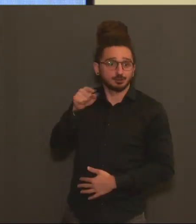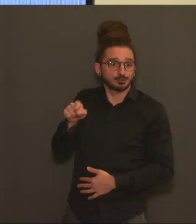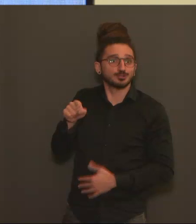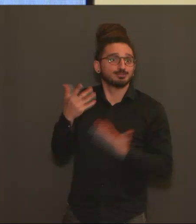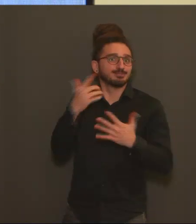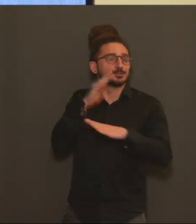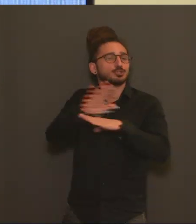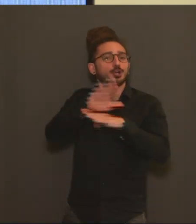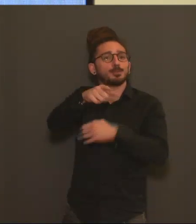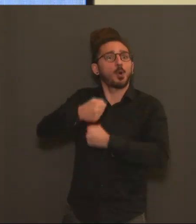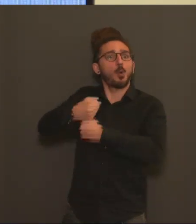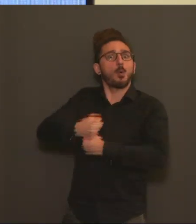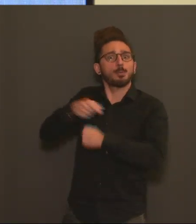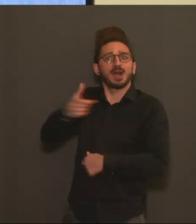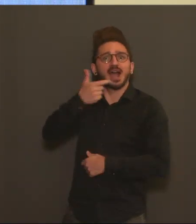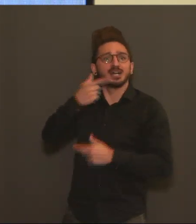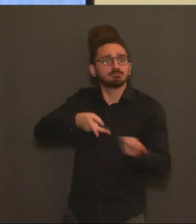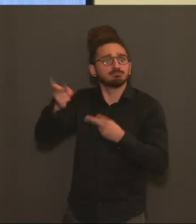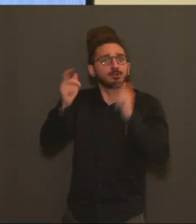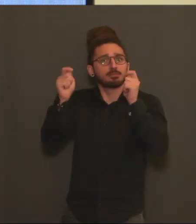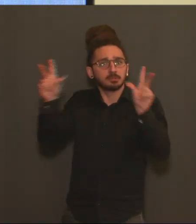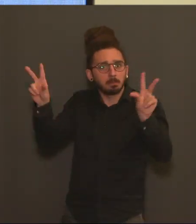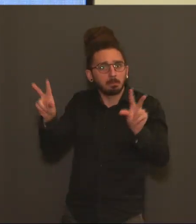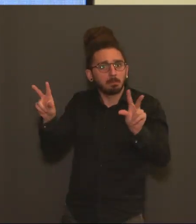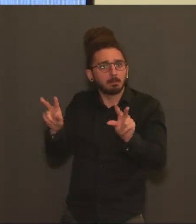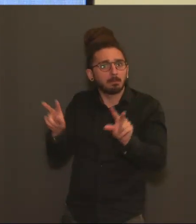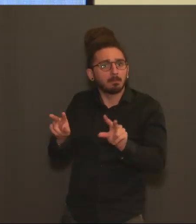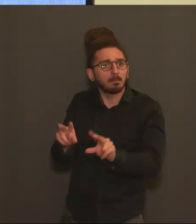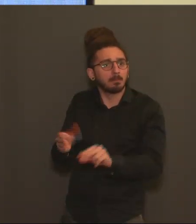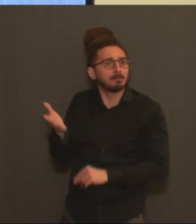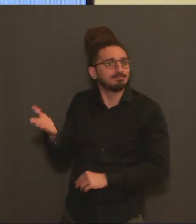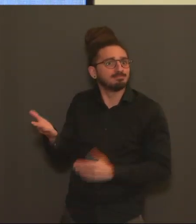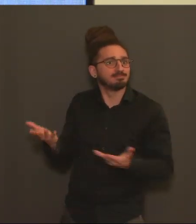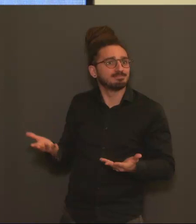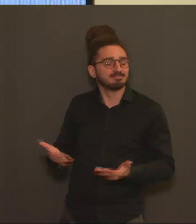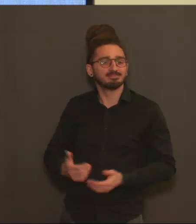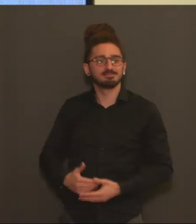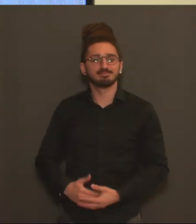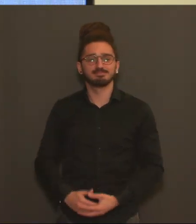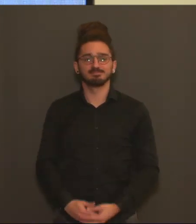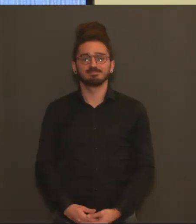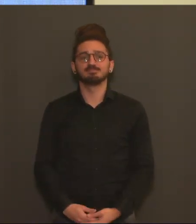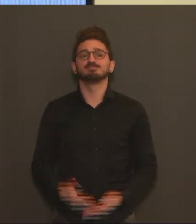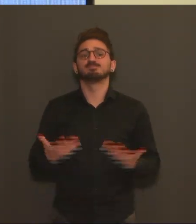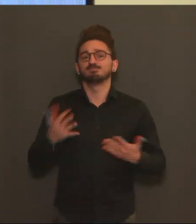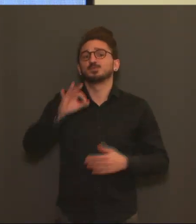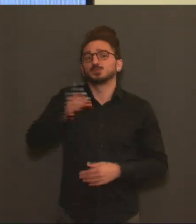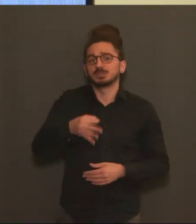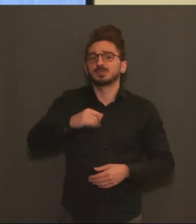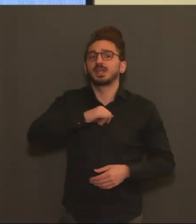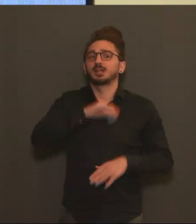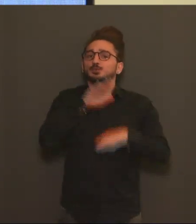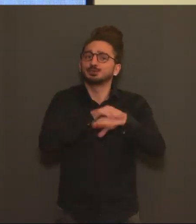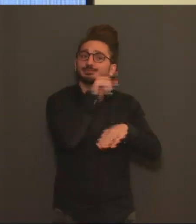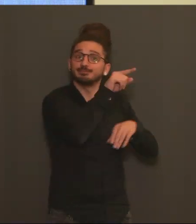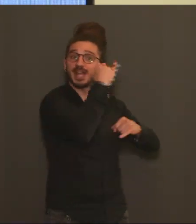puissent intervenir dans ce pourcentage. Donc, notion internationale, oui. Notion en Belgique et application à la Belgique,